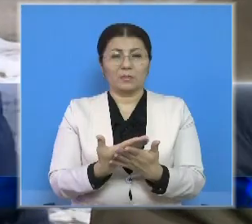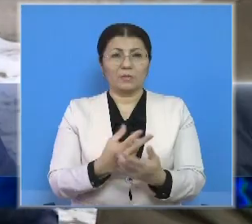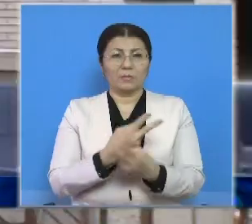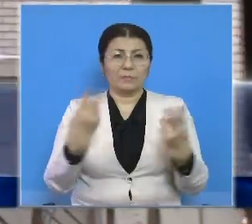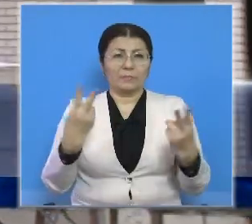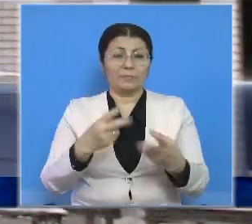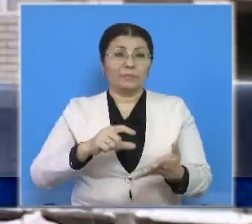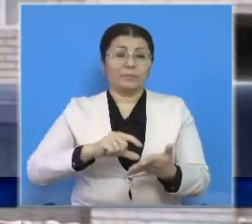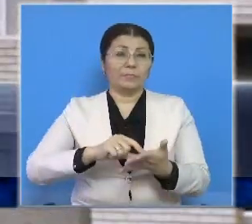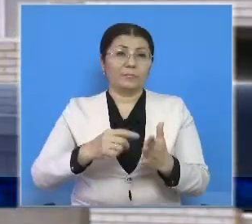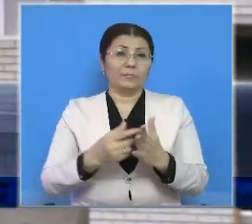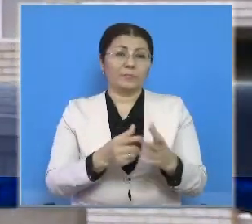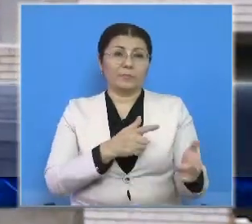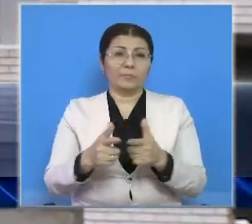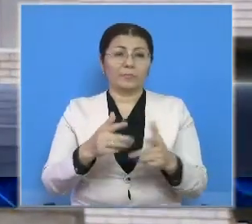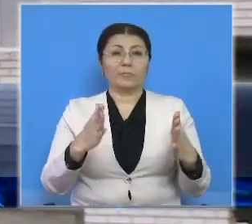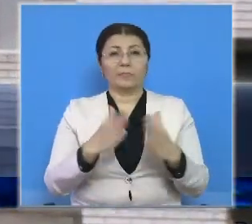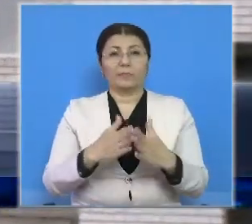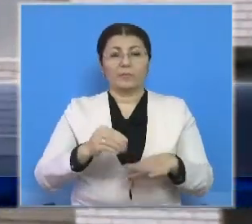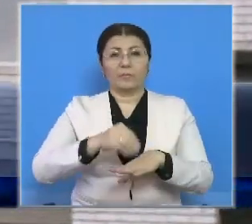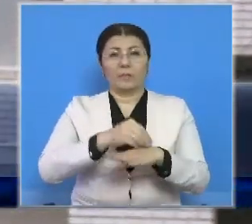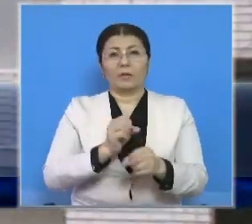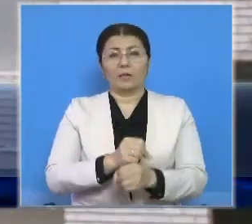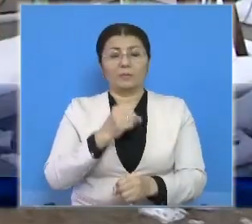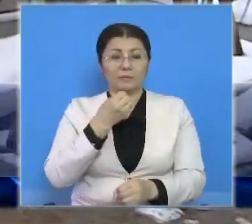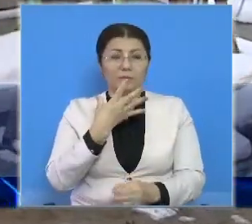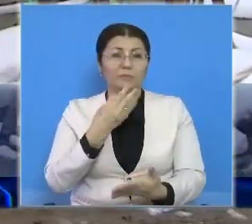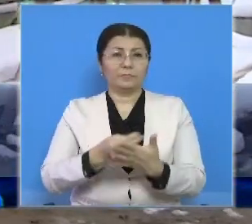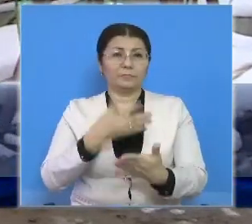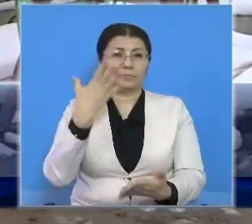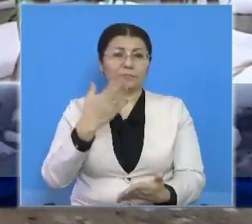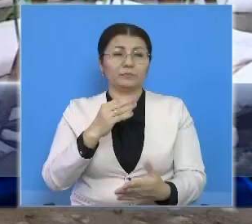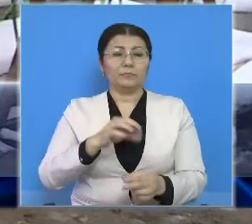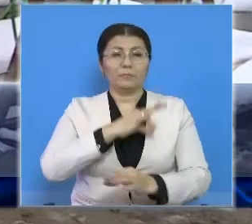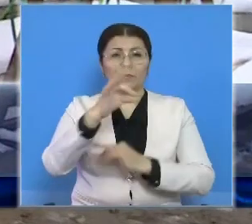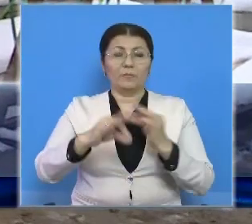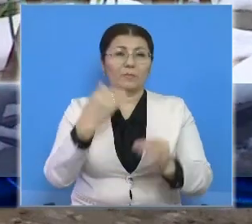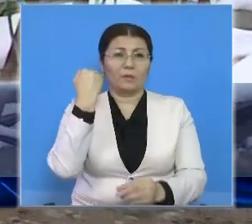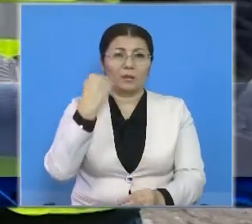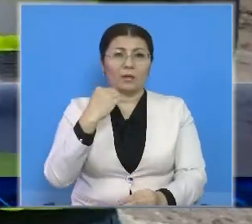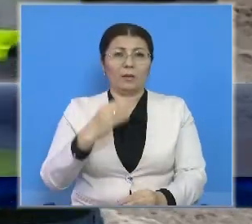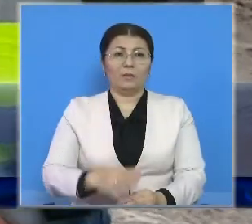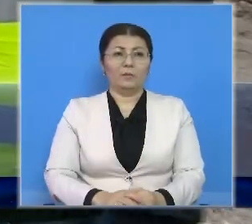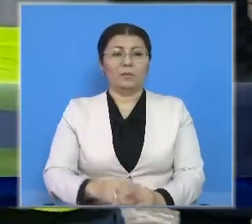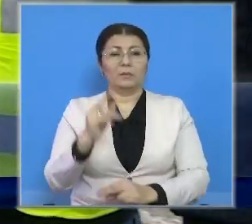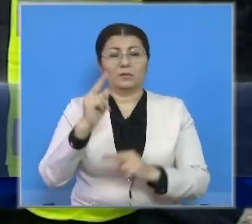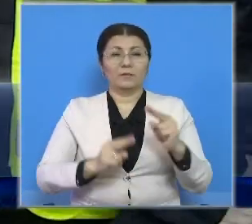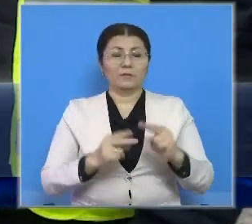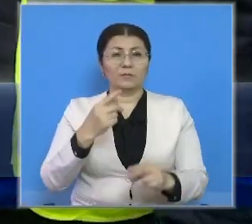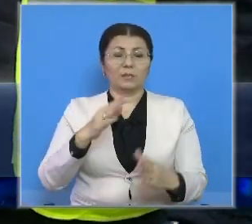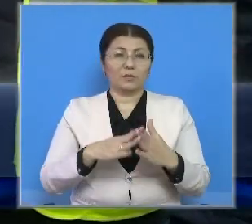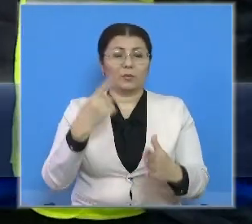Осмотрев сданный в готовом виде дом, глава региона дал положительную оценку проекту и качеству. А строительство дома